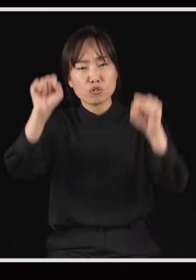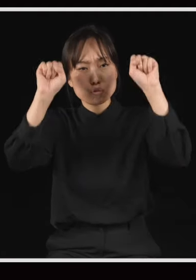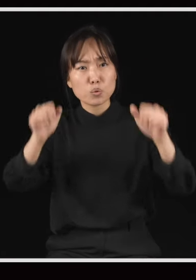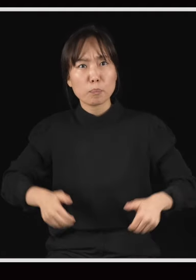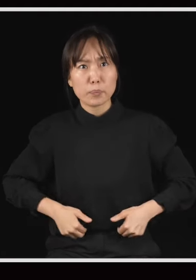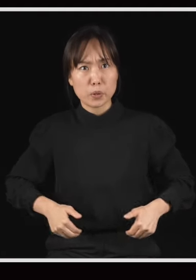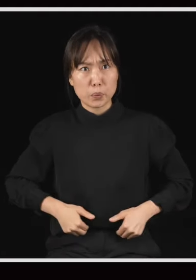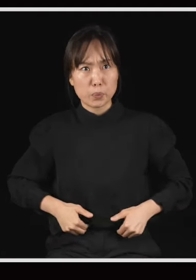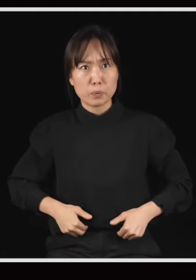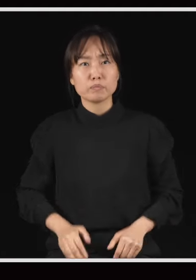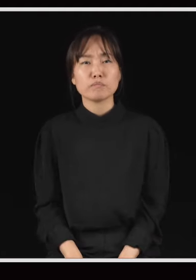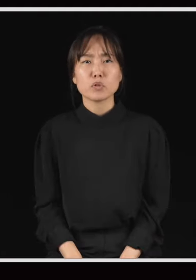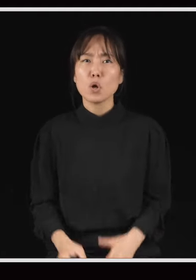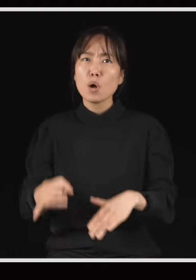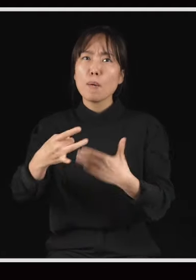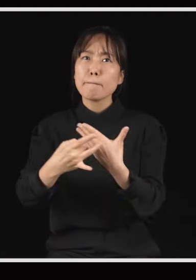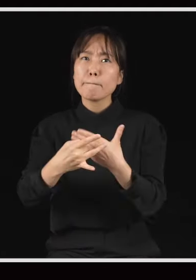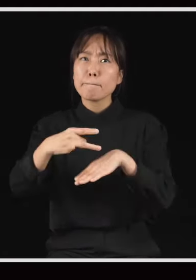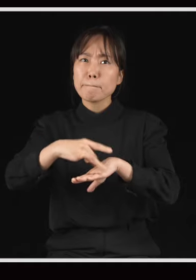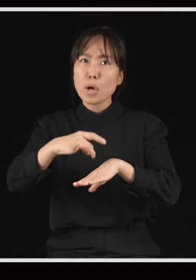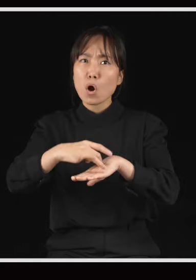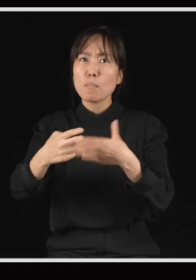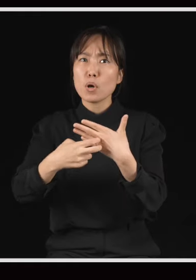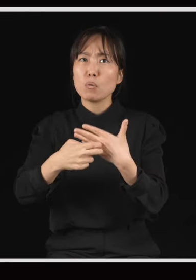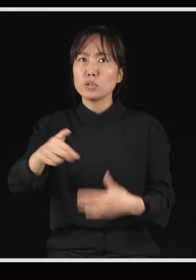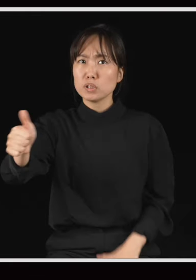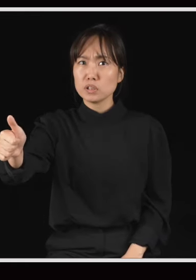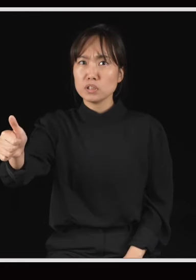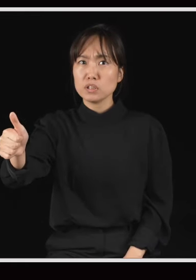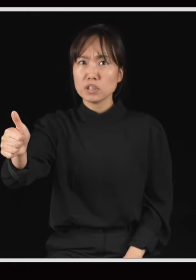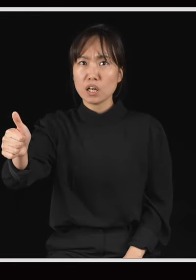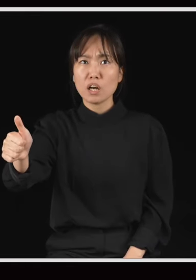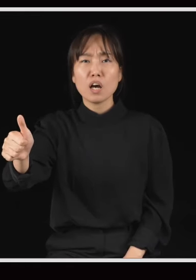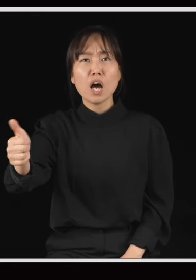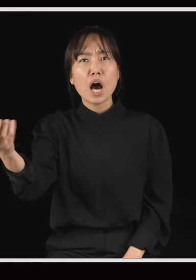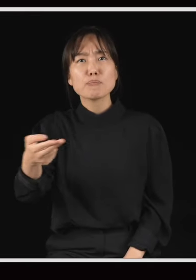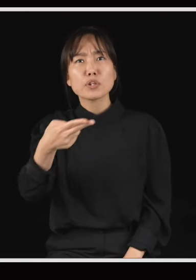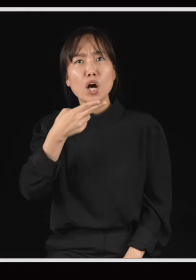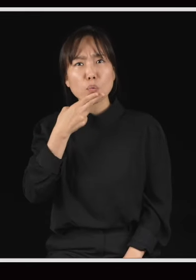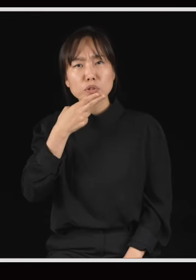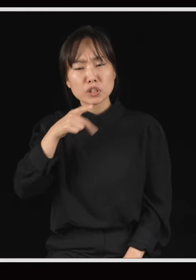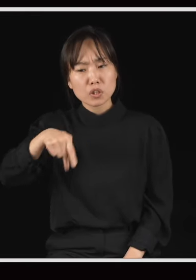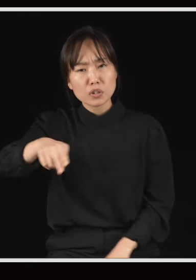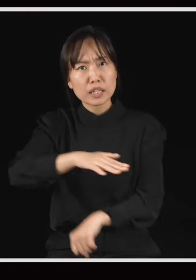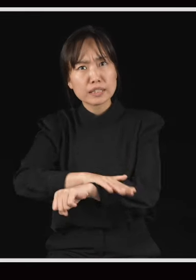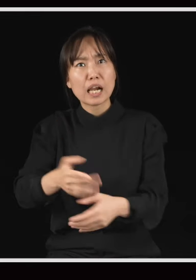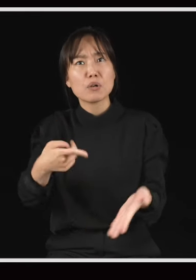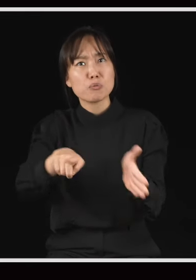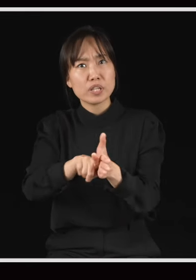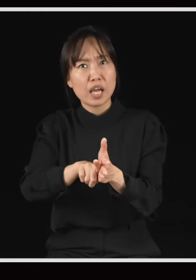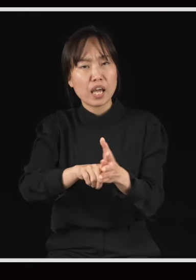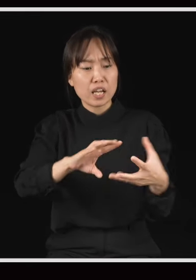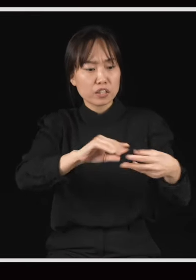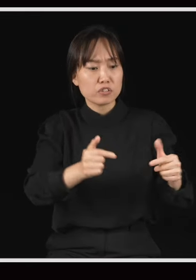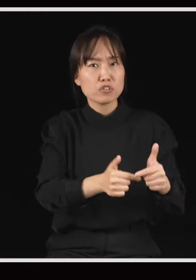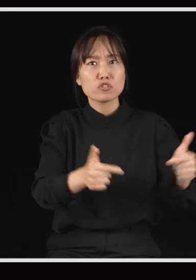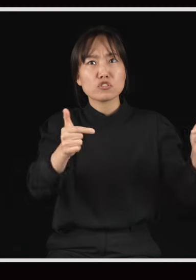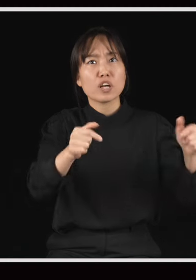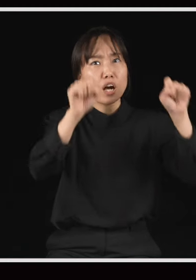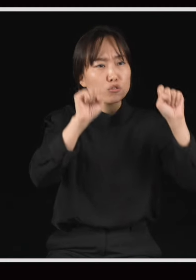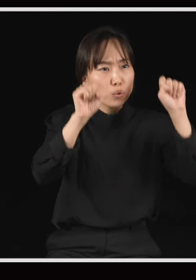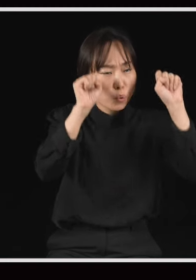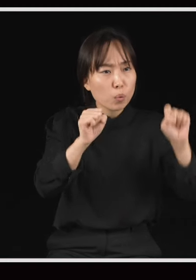안 아프게 걷기 위해서, 사실은 그 정형외과 의사 선생님은 그 저항 운동과 유연성 운동을 해서 안